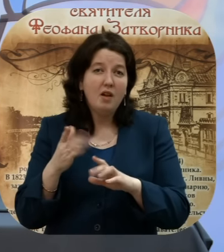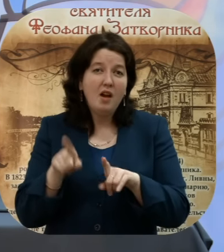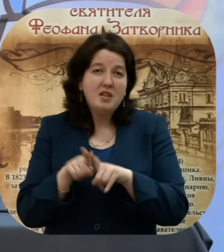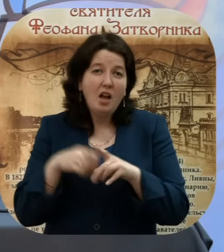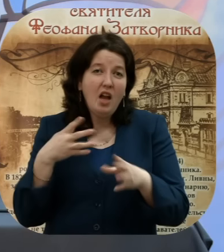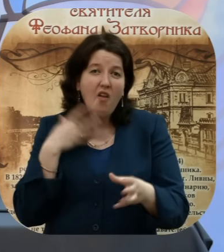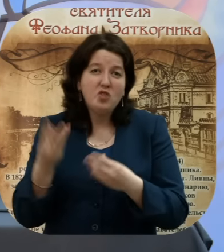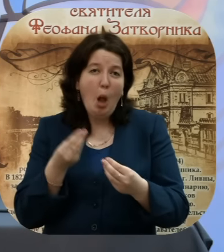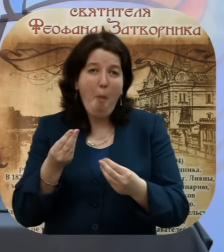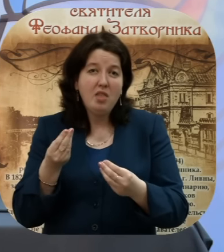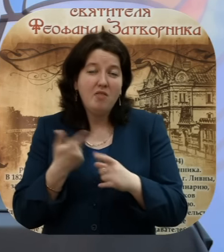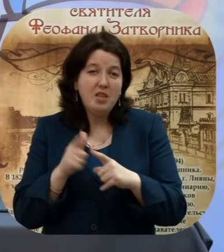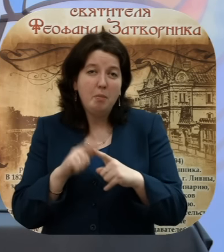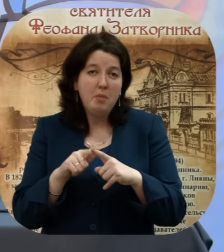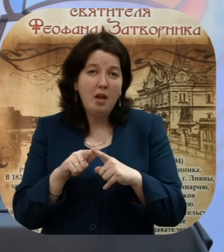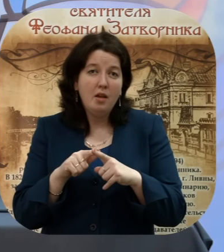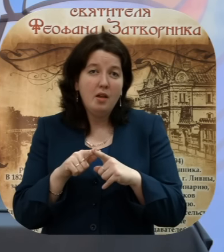шаманстве.